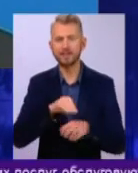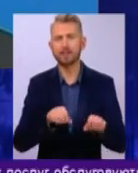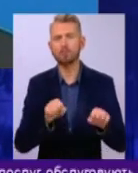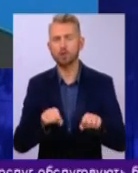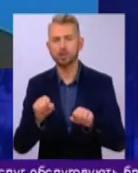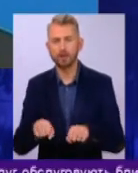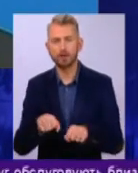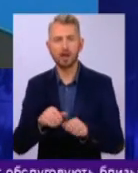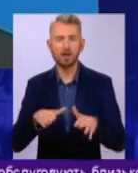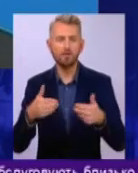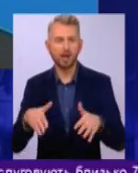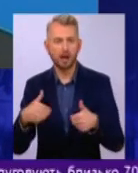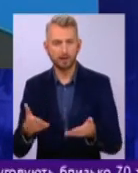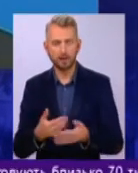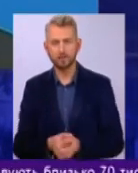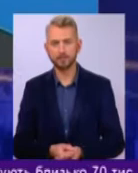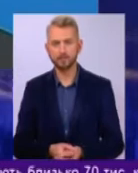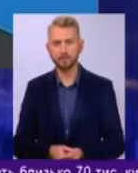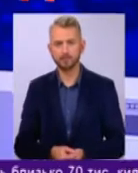можливі варіанти.